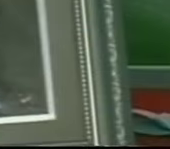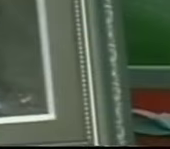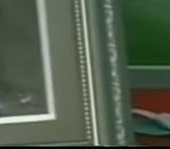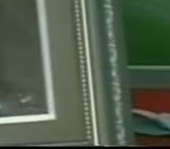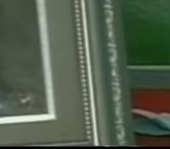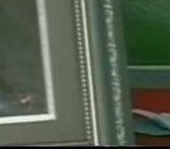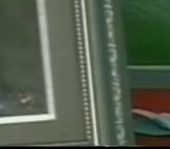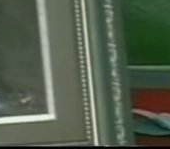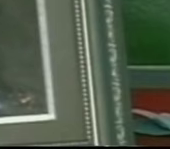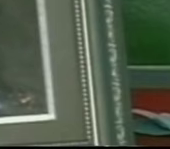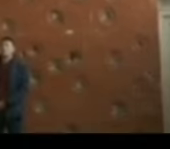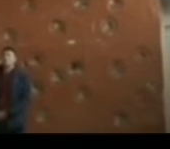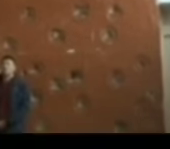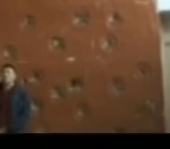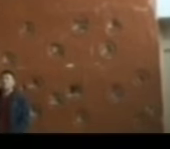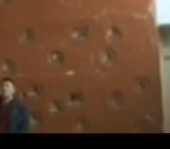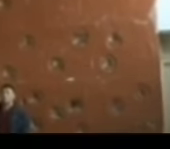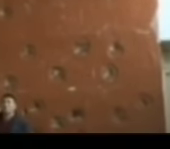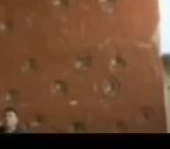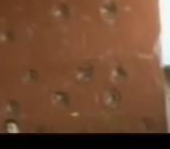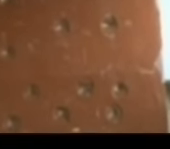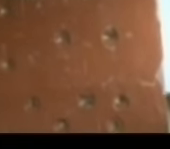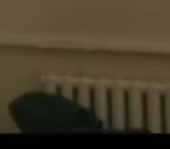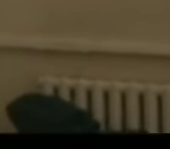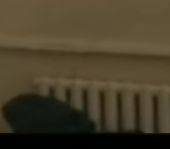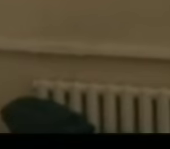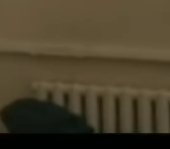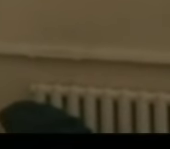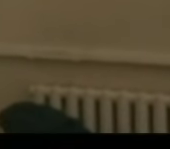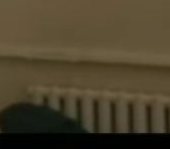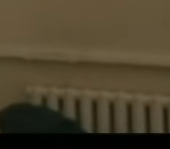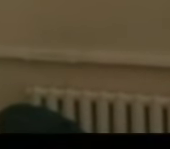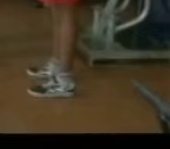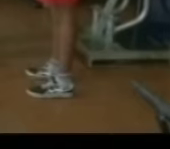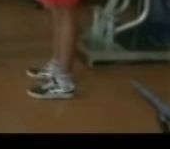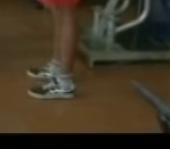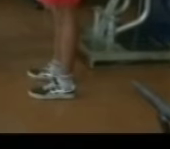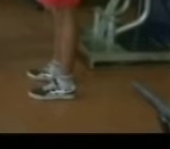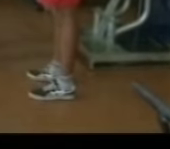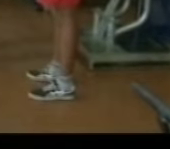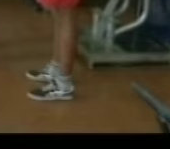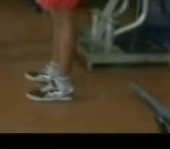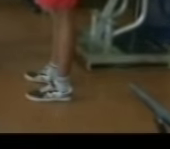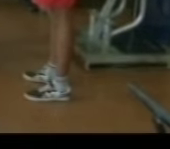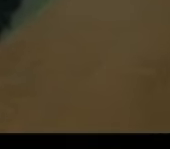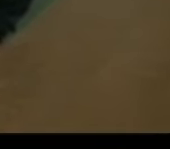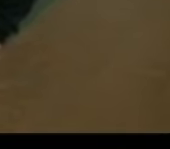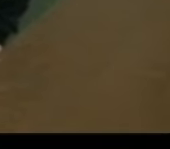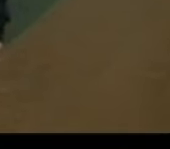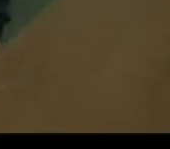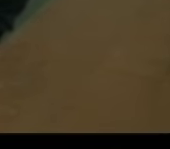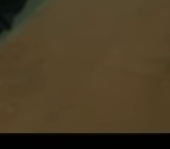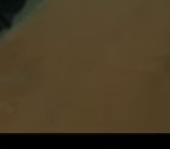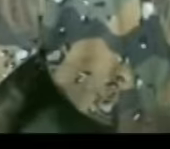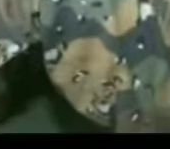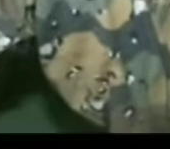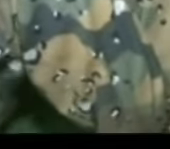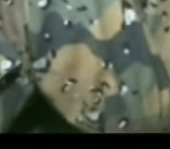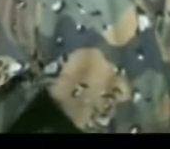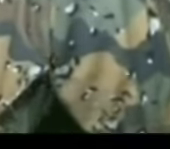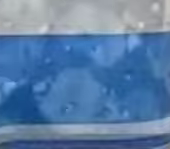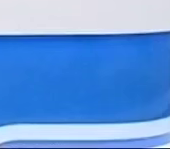Студенты города проверили себя в военно-прикладном спорте. В Семее прошло ежегодное открытое первенство на кубок заслуженного мастера спорта